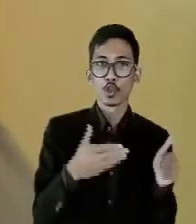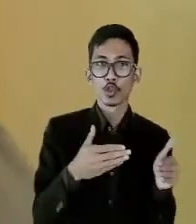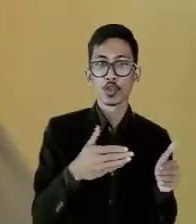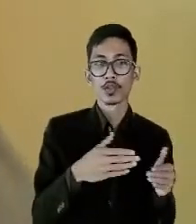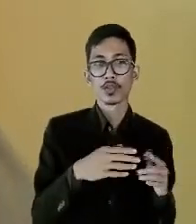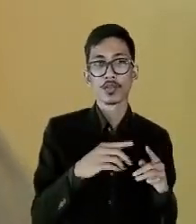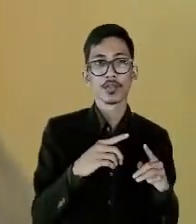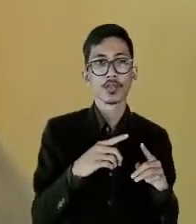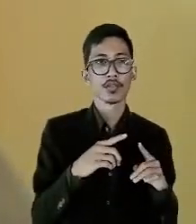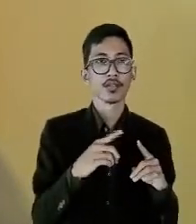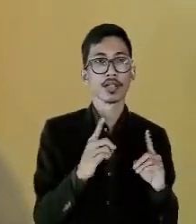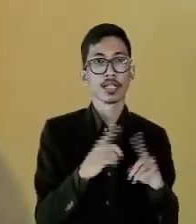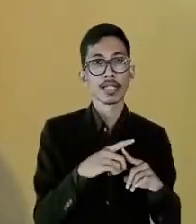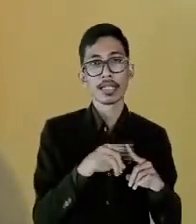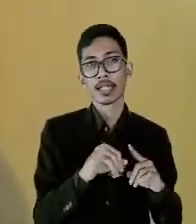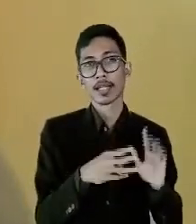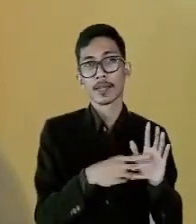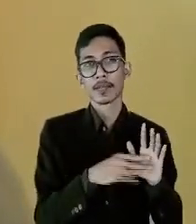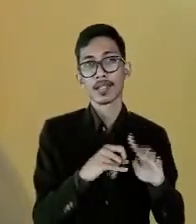Mimika, masyarakat Mimika,